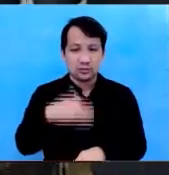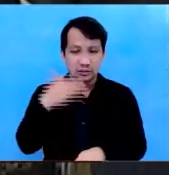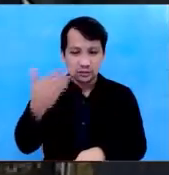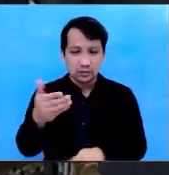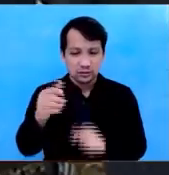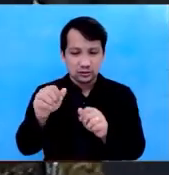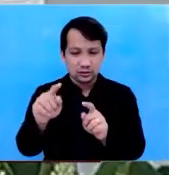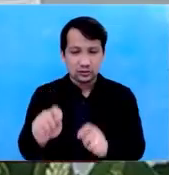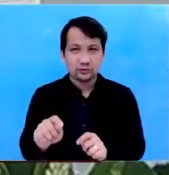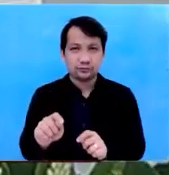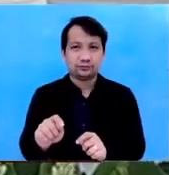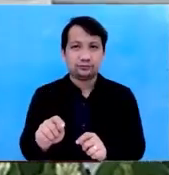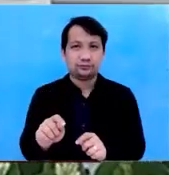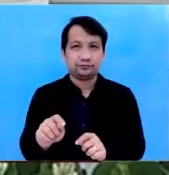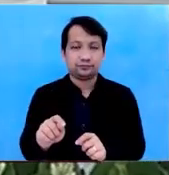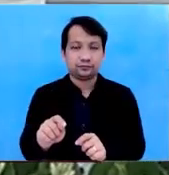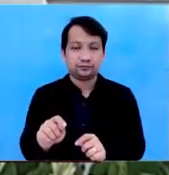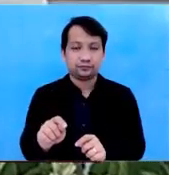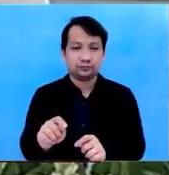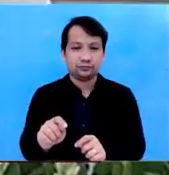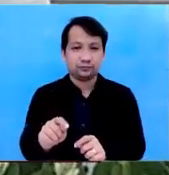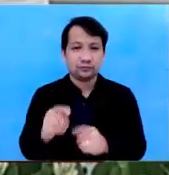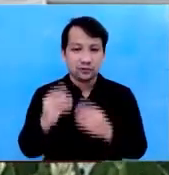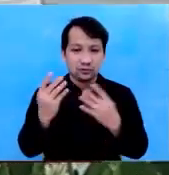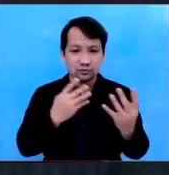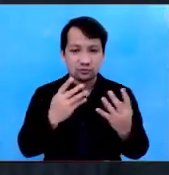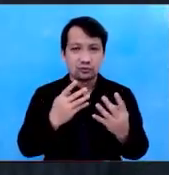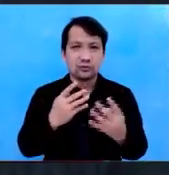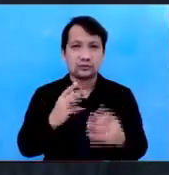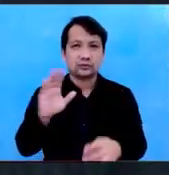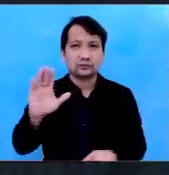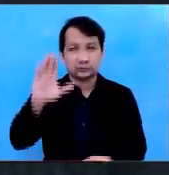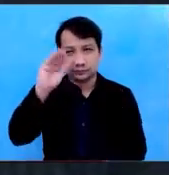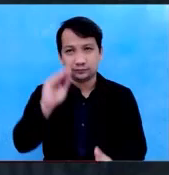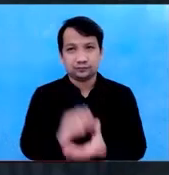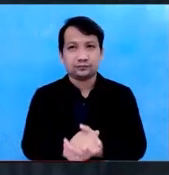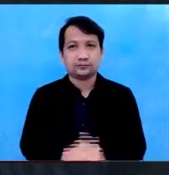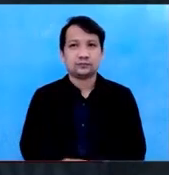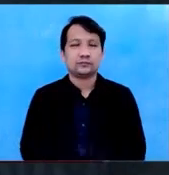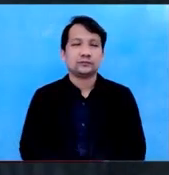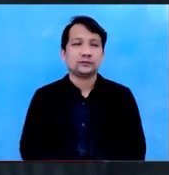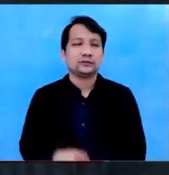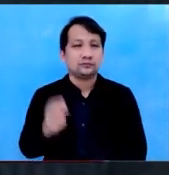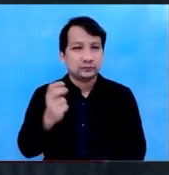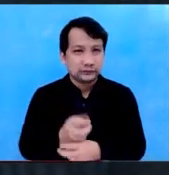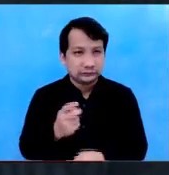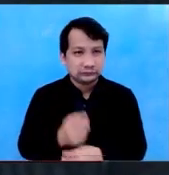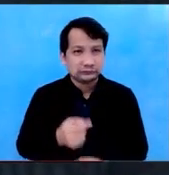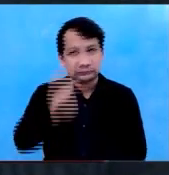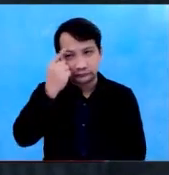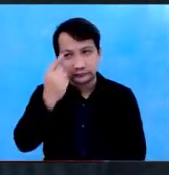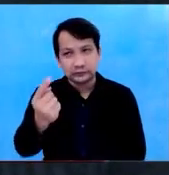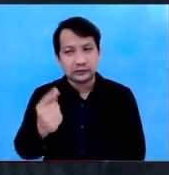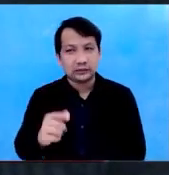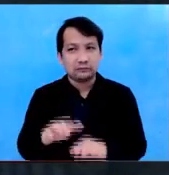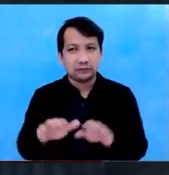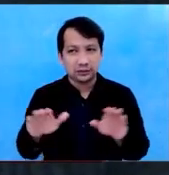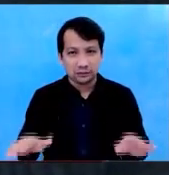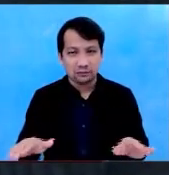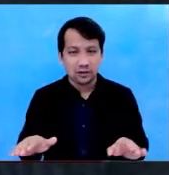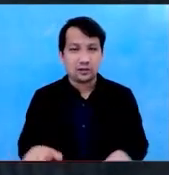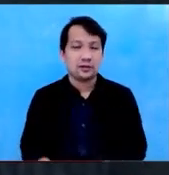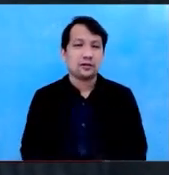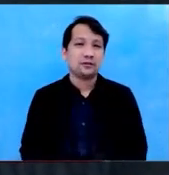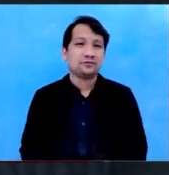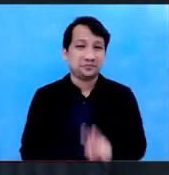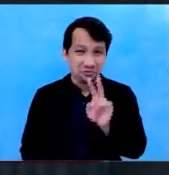ang kaarawan ng namatay na mister. Mahirap po mag-isa, lalo na yung dalawa. Bata pa po, maliit pa po yung dalawa kong